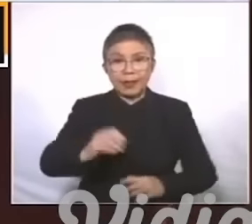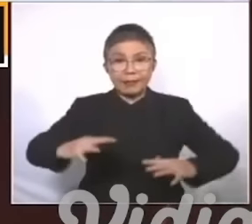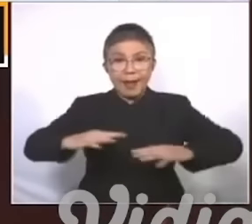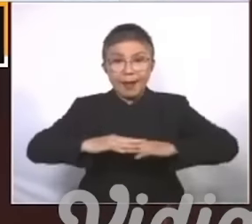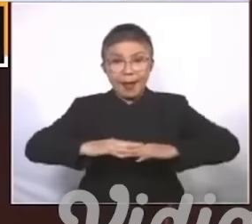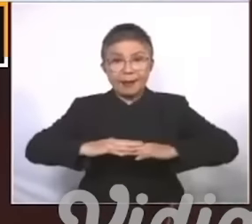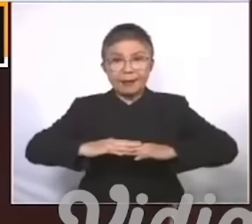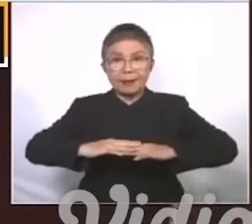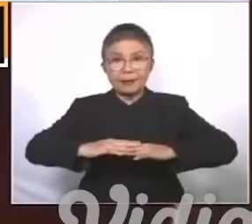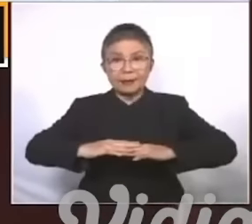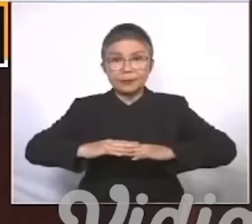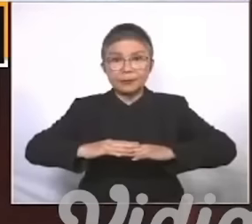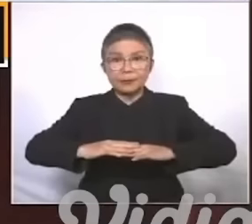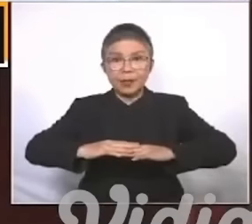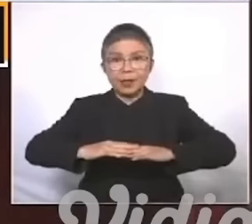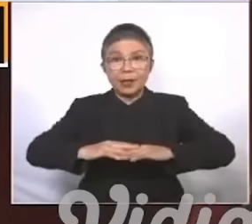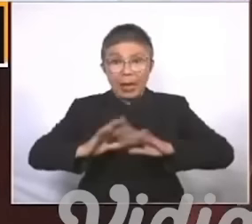lahan.